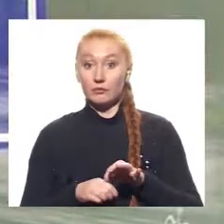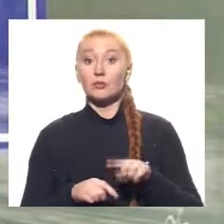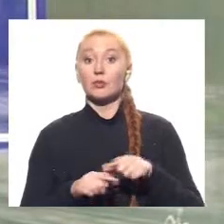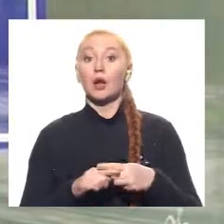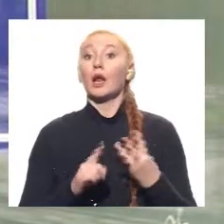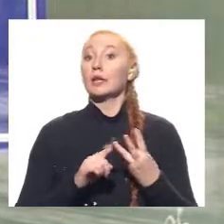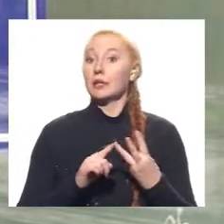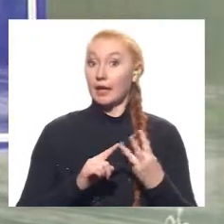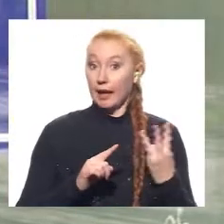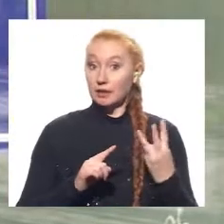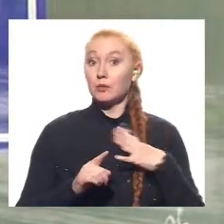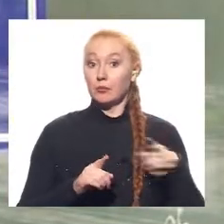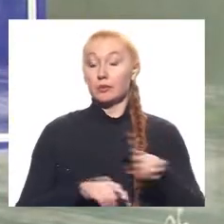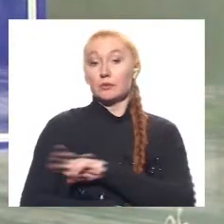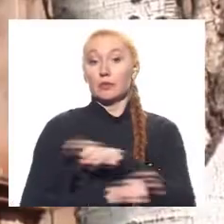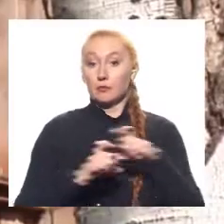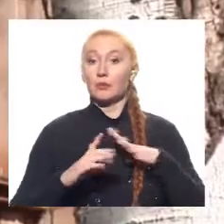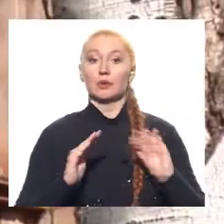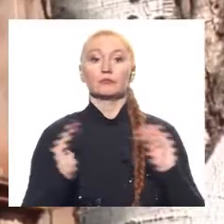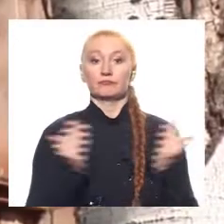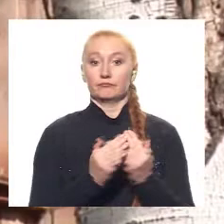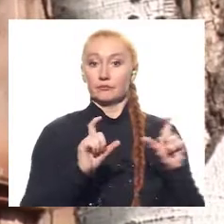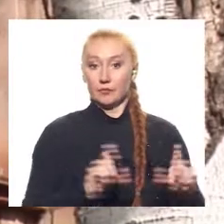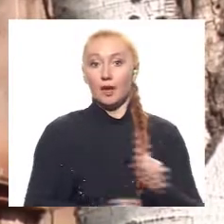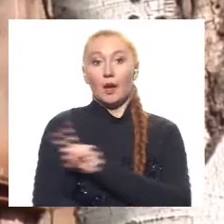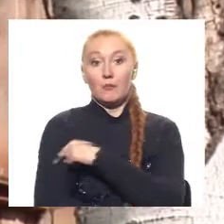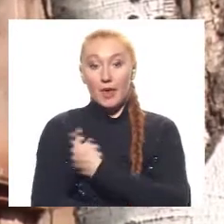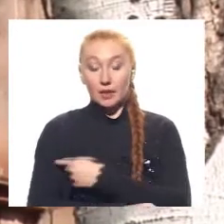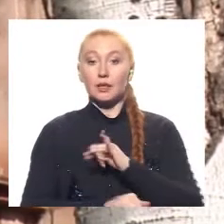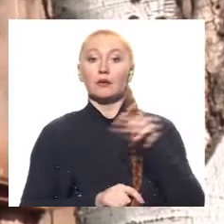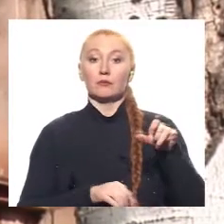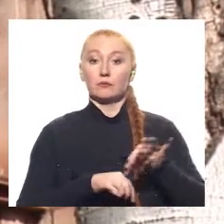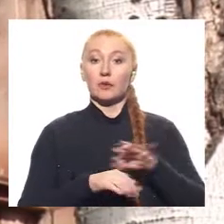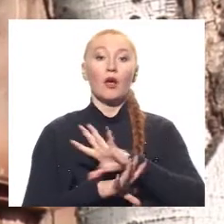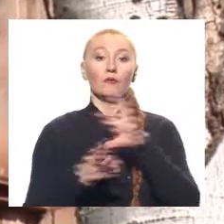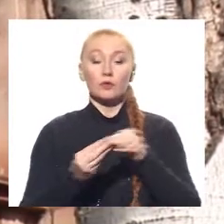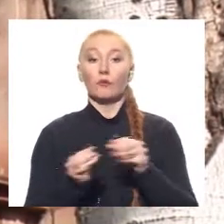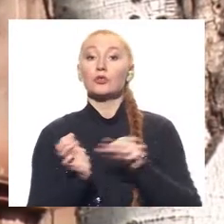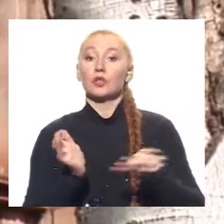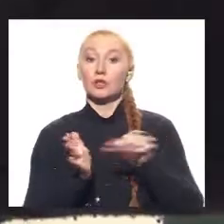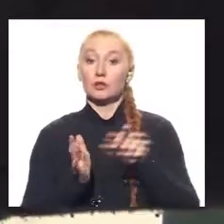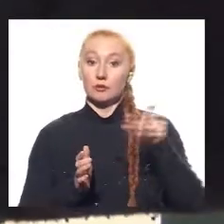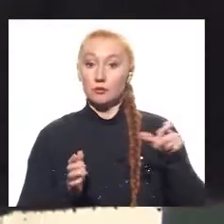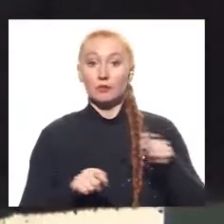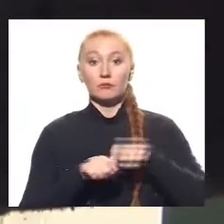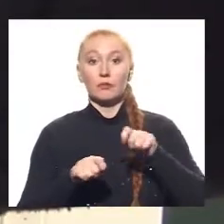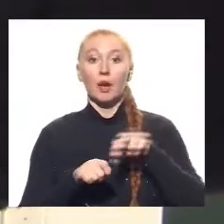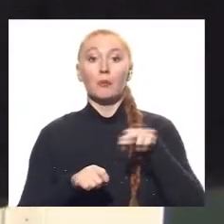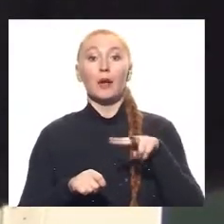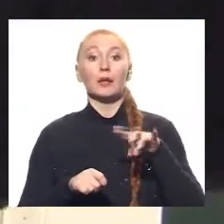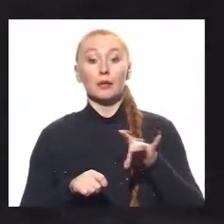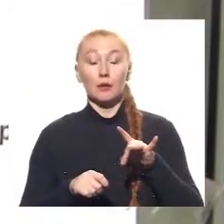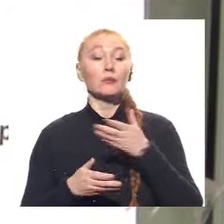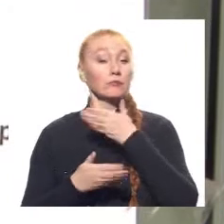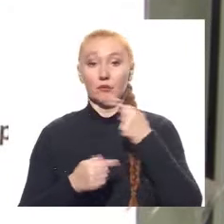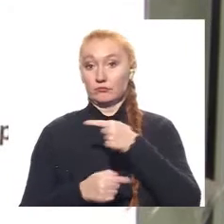3-й міській лікарні були ізольовані медики та пацієнти. Усього 66 людей. Обстеження ПЛР-тестами дали